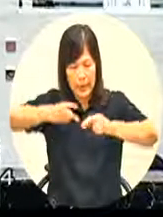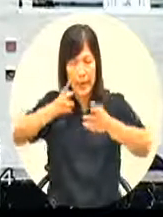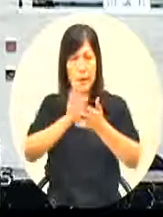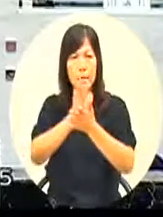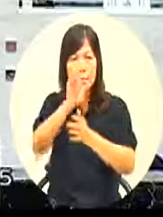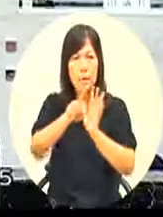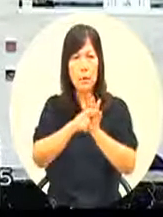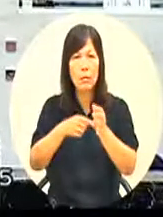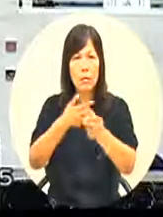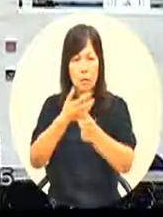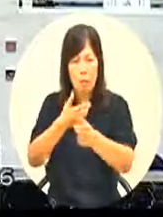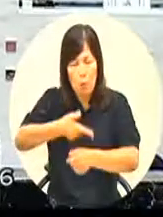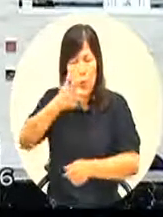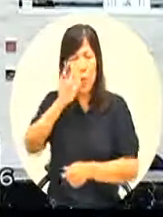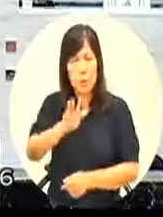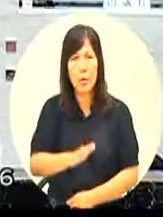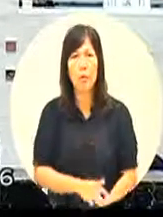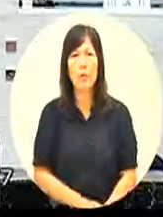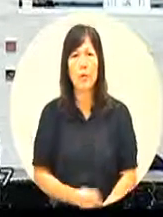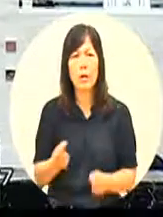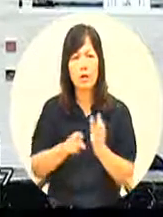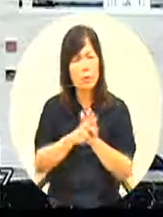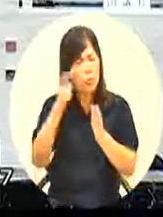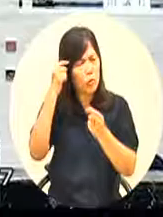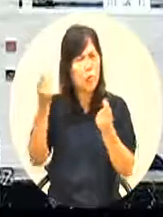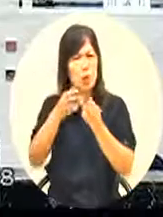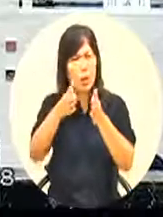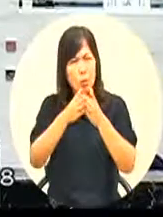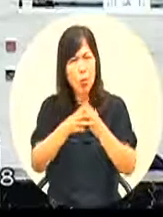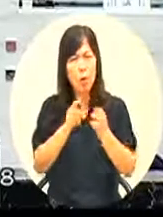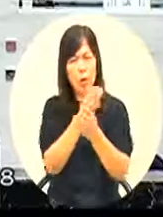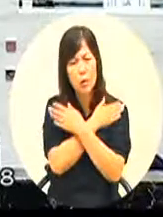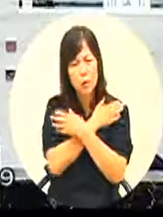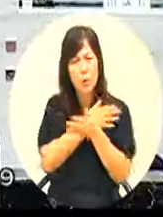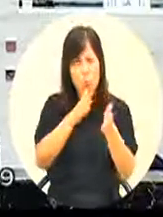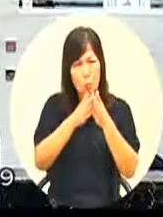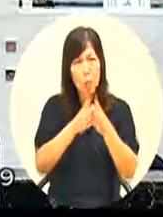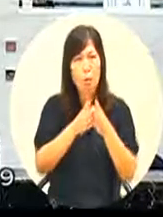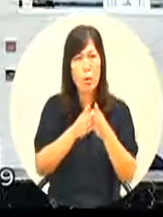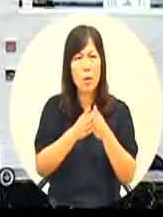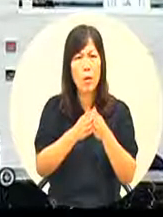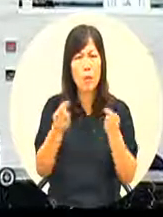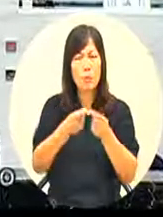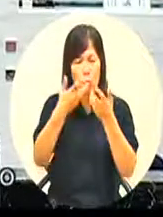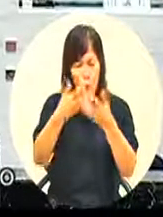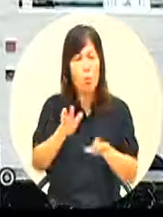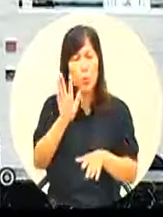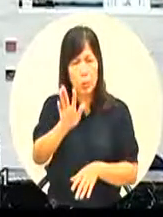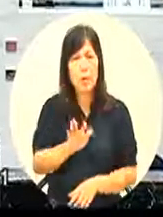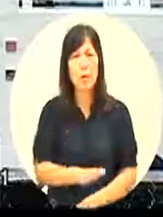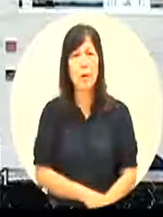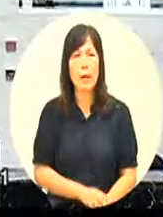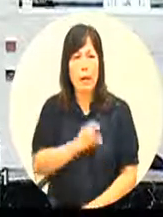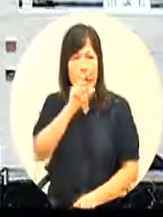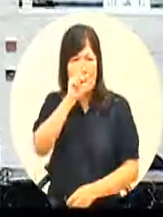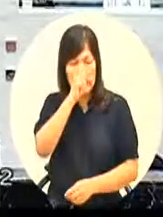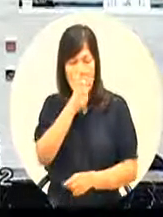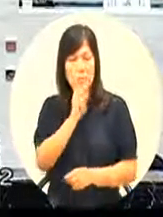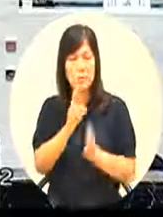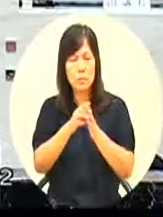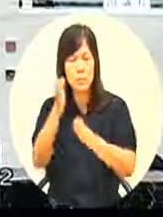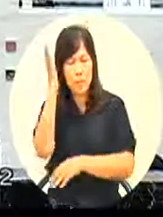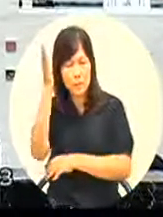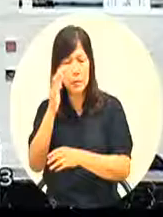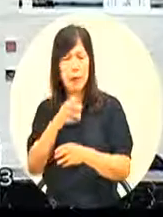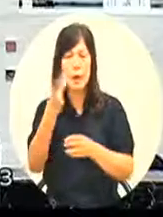修改真的很快，但是好像需求这个幼儿园的需求还是很多，那特别是希望说公幼或者